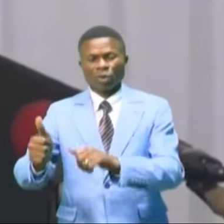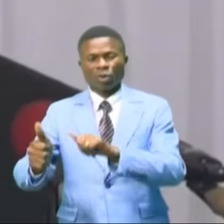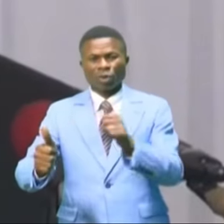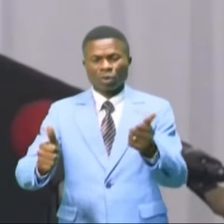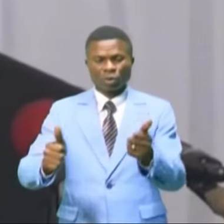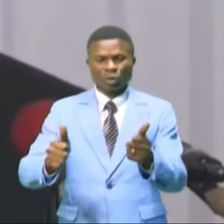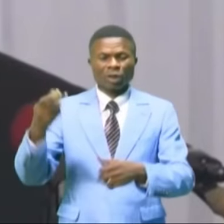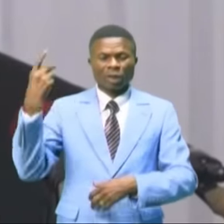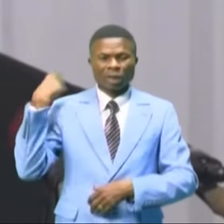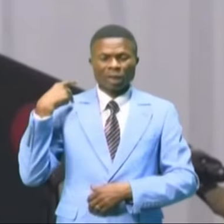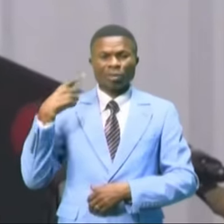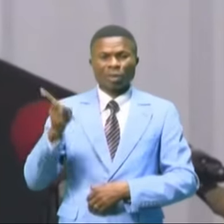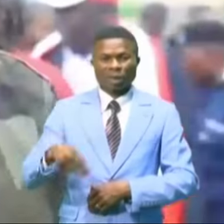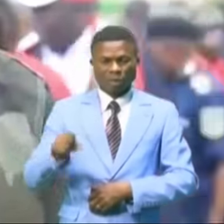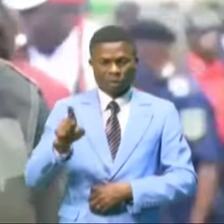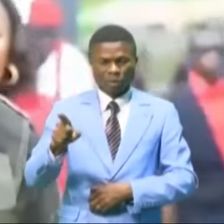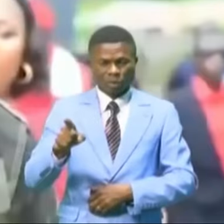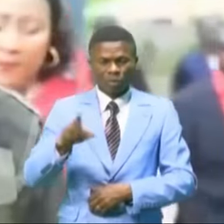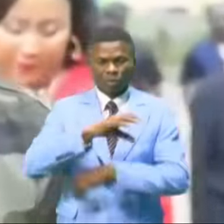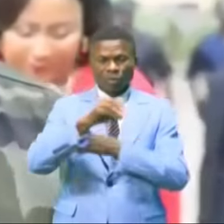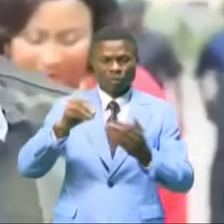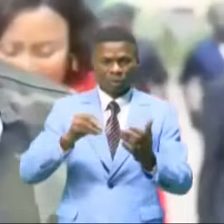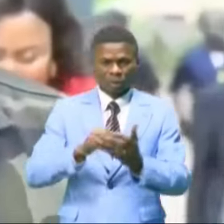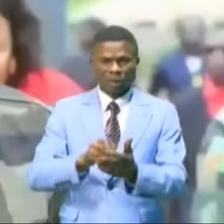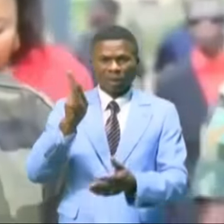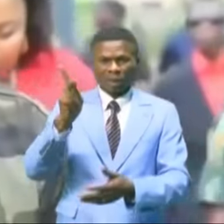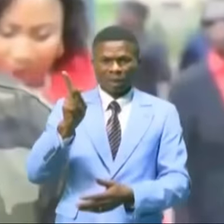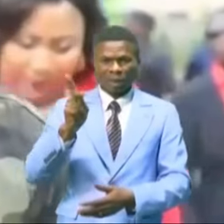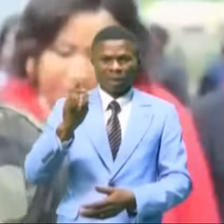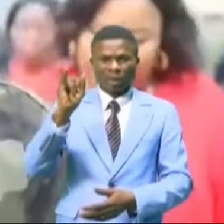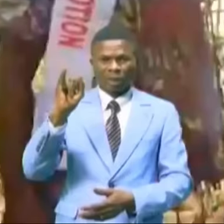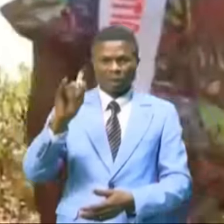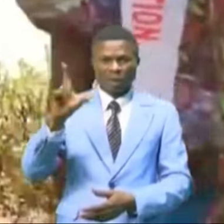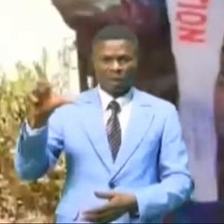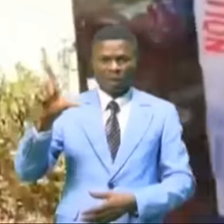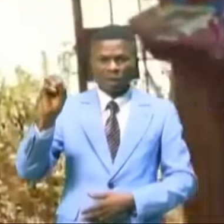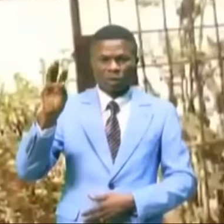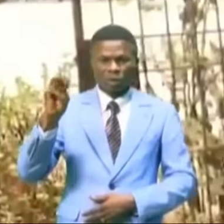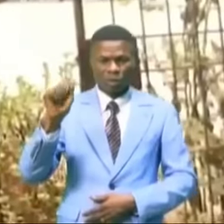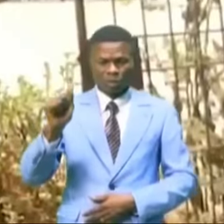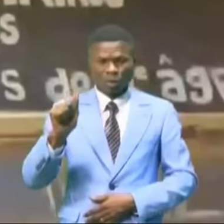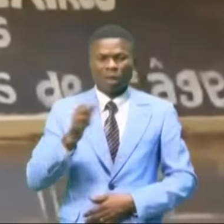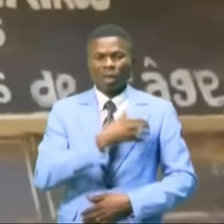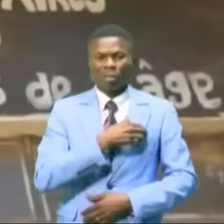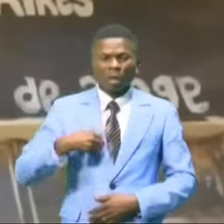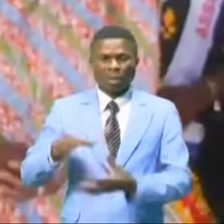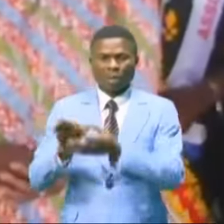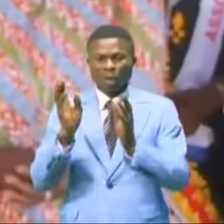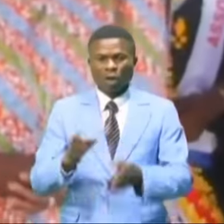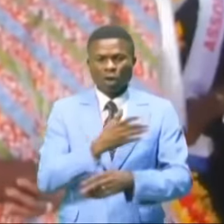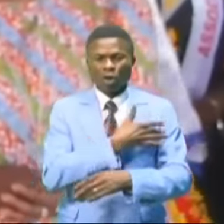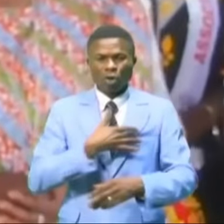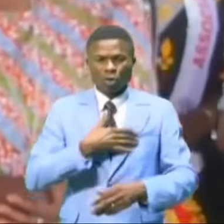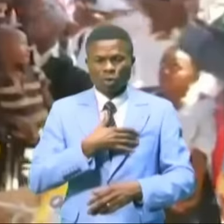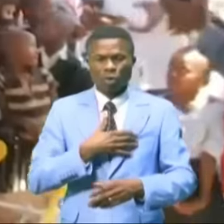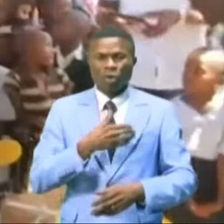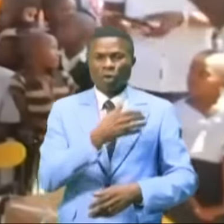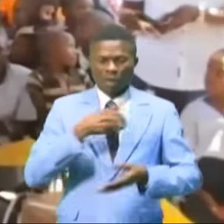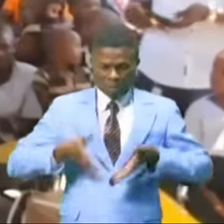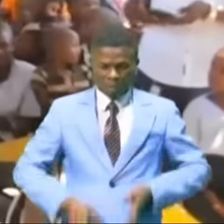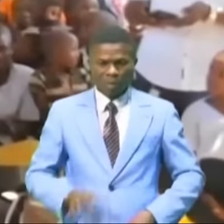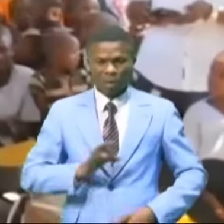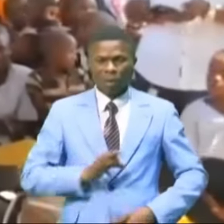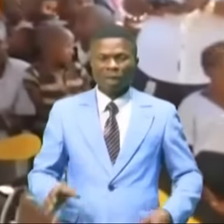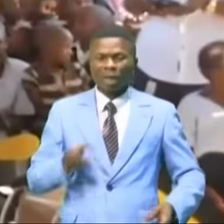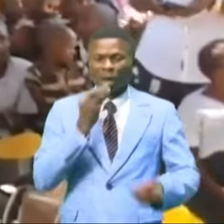cette province. Au centre Kiloma, la coordinatrice provinciale a, au nom de maman Marthe, communié avec les